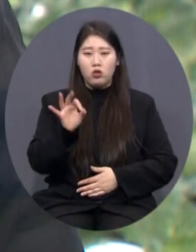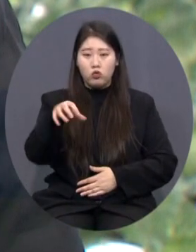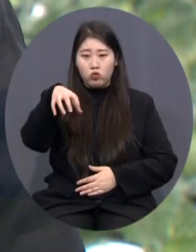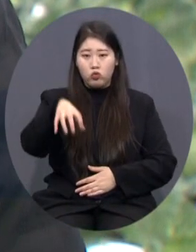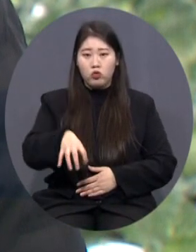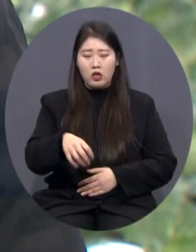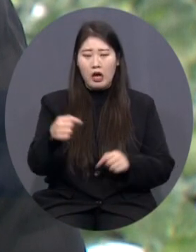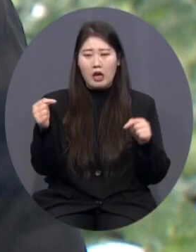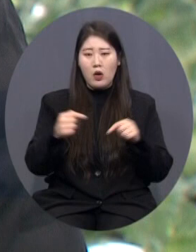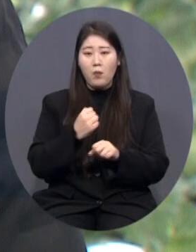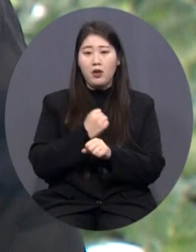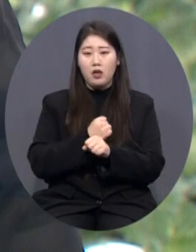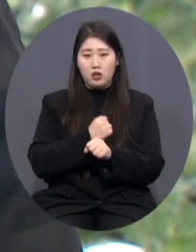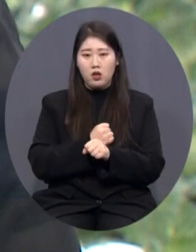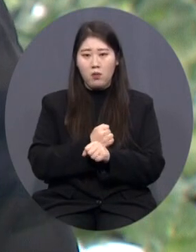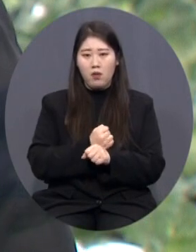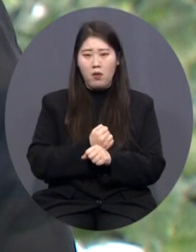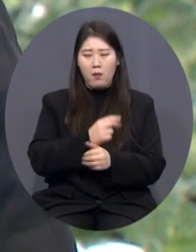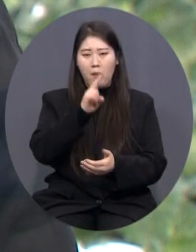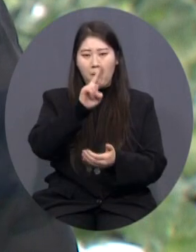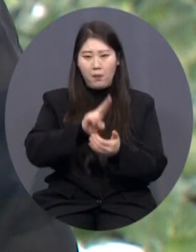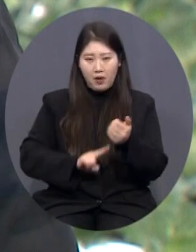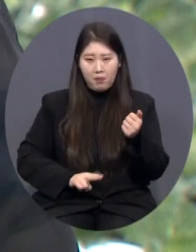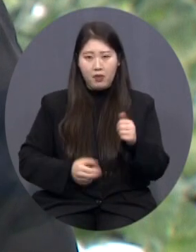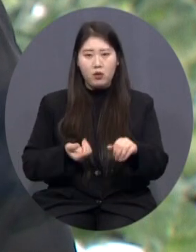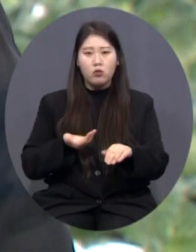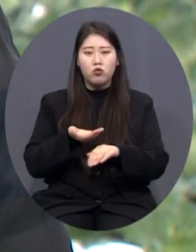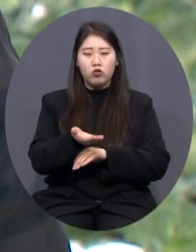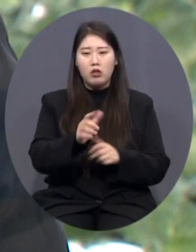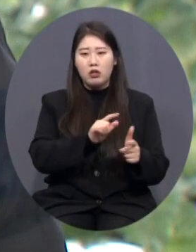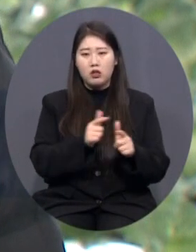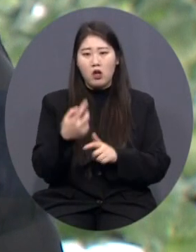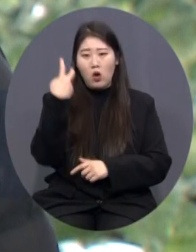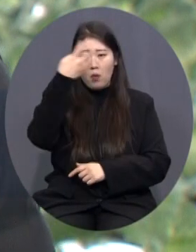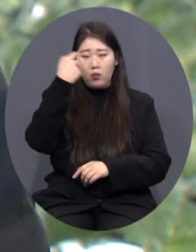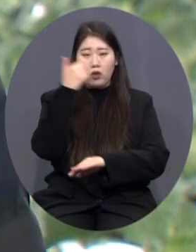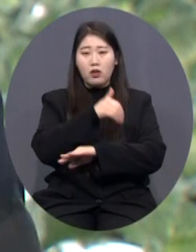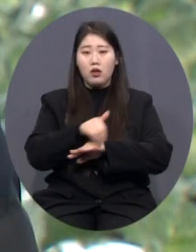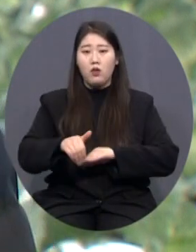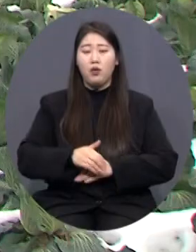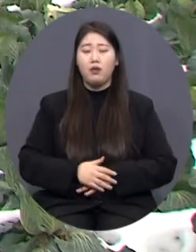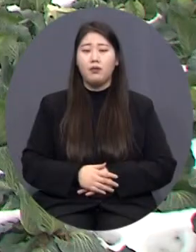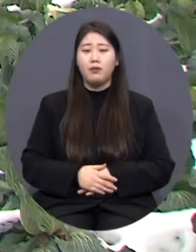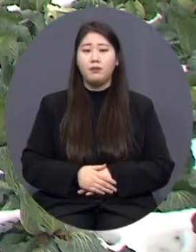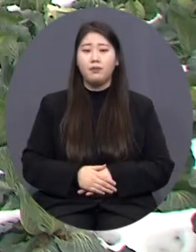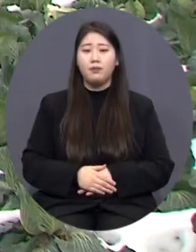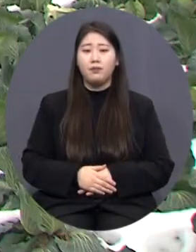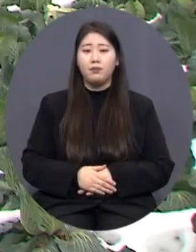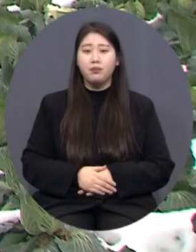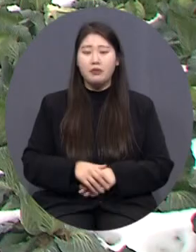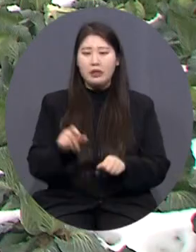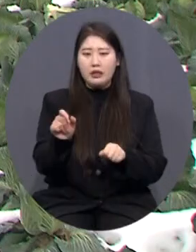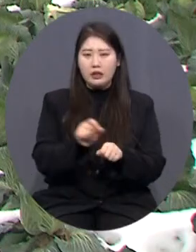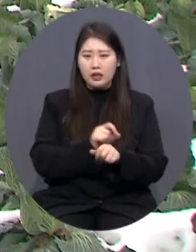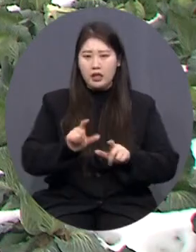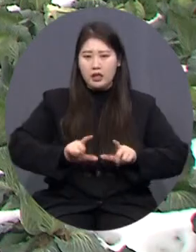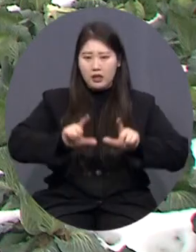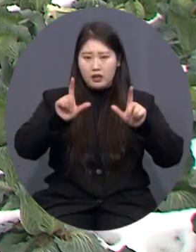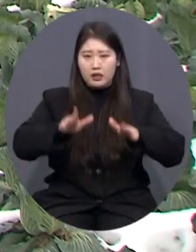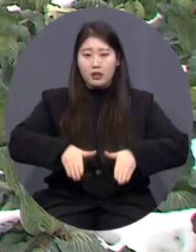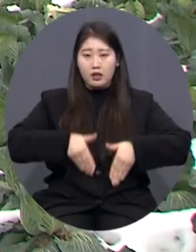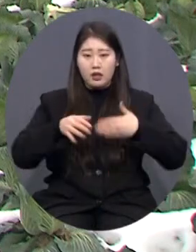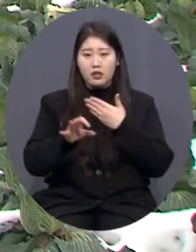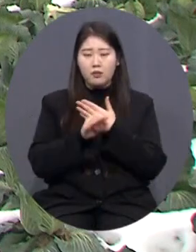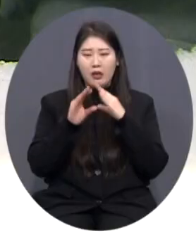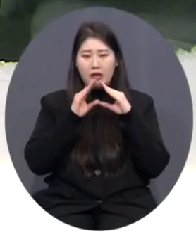생산 시기 그리고 출하 시기에 대한 조정 문제도 함께 검토해 나가겠다는 말씀 드립니다. 특히 날씨가 풀리면